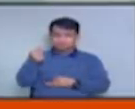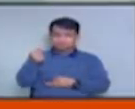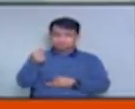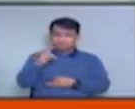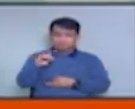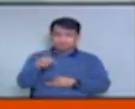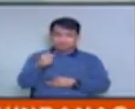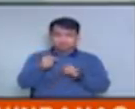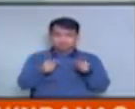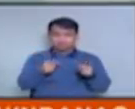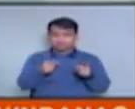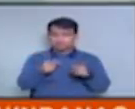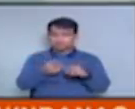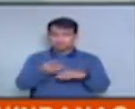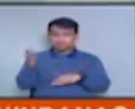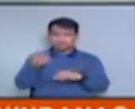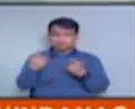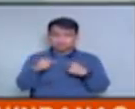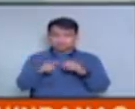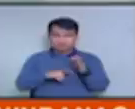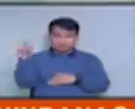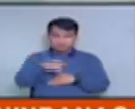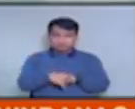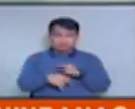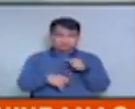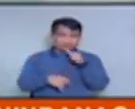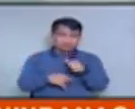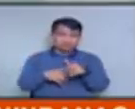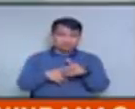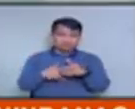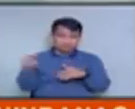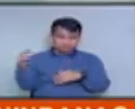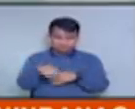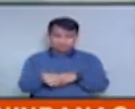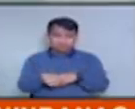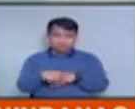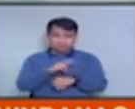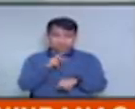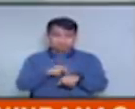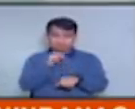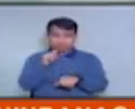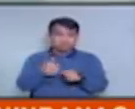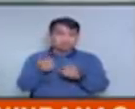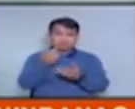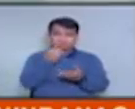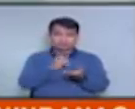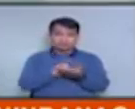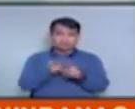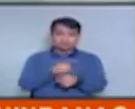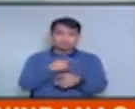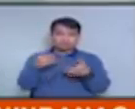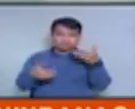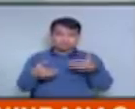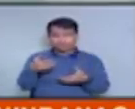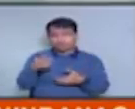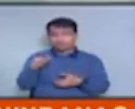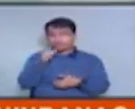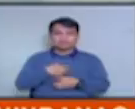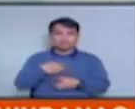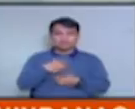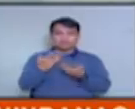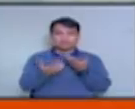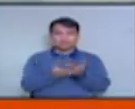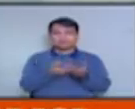Meaning, pag siya po ay nagtangkang lumabas ng bansa, pag nakapasok na siya, hindi siya makakalabas. Dahil nga po, merong dokumento galing sa korte na siya po ay